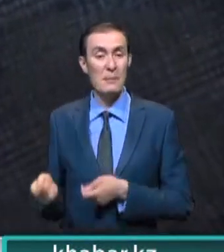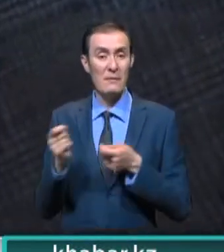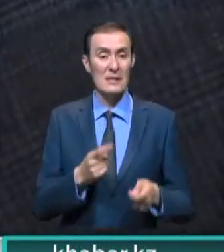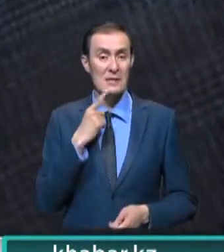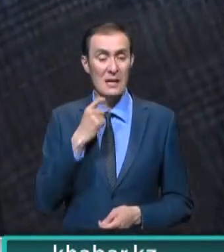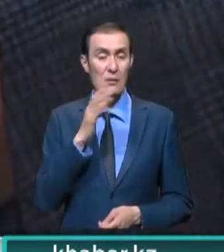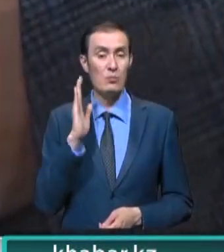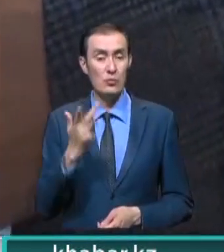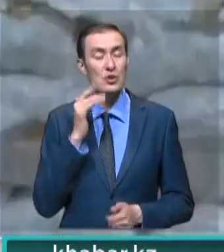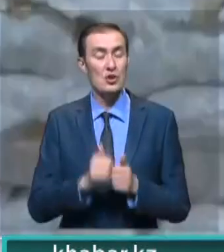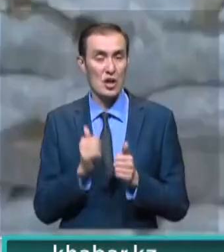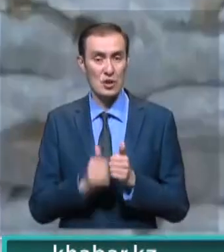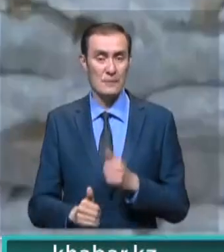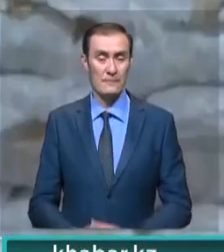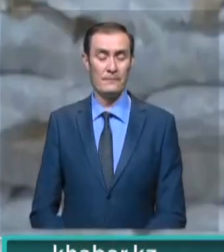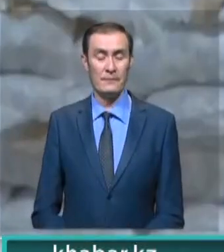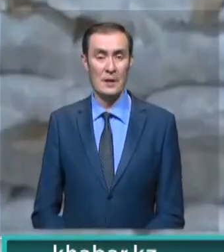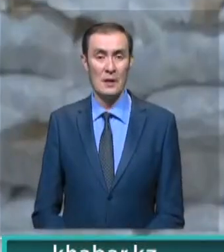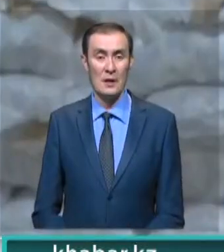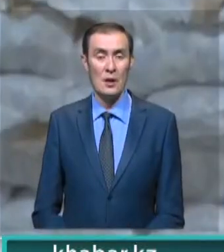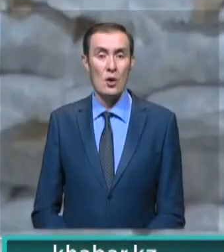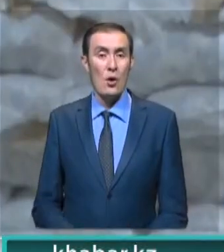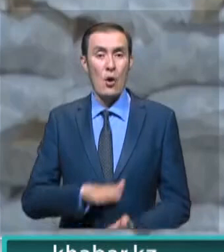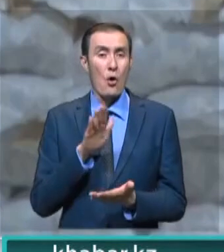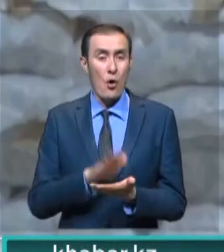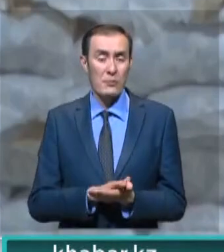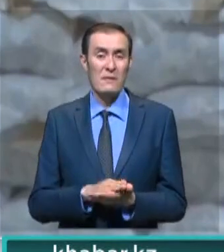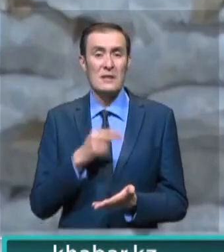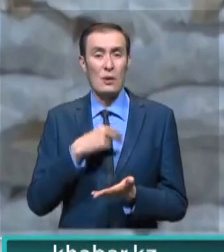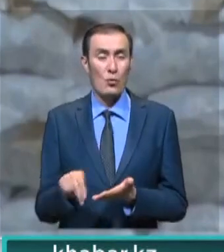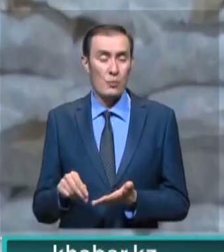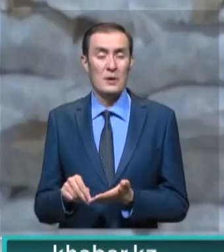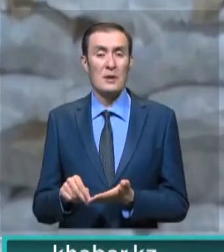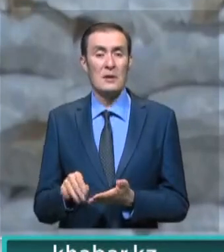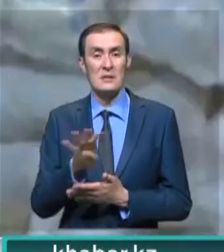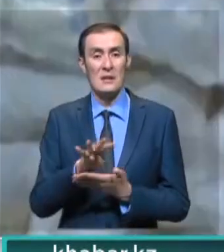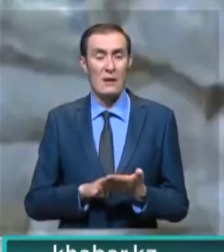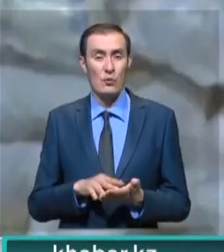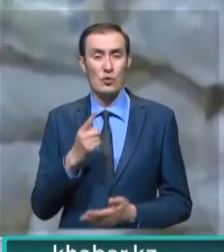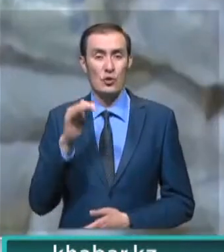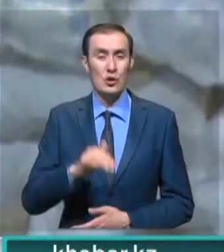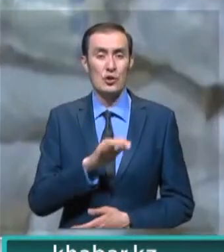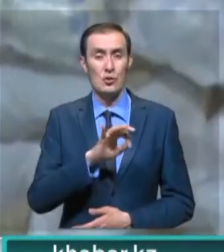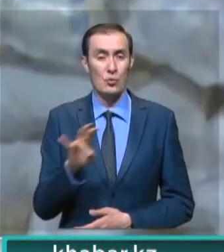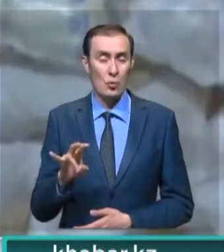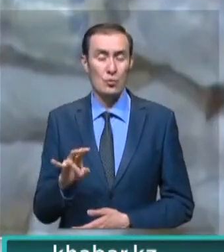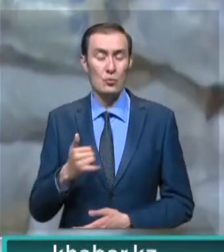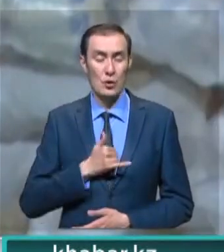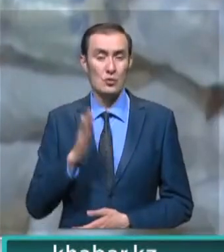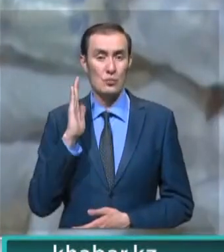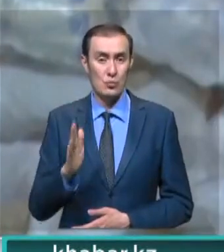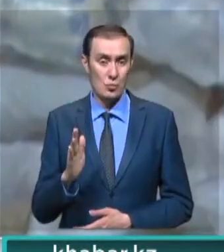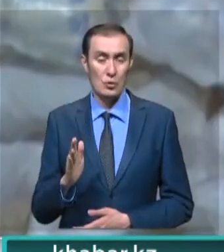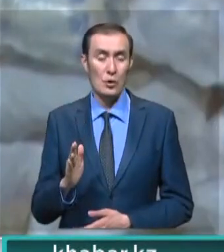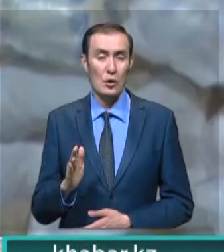сахар планируют чаще. Те же форвардные закупки, те же заявки есть на сахар, около 1000 тонн. По этим заявкам, если у нас будет